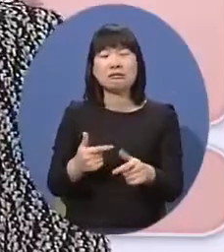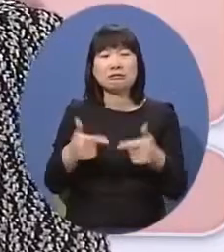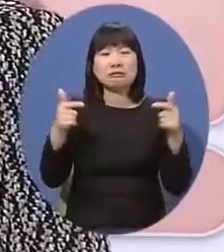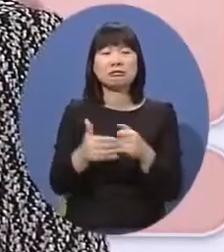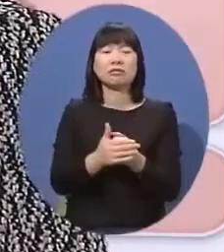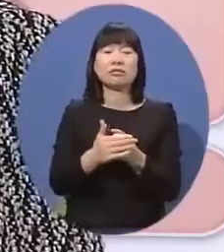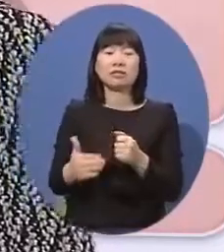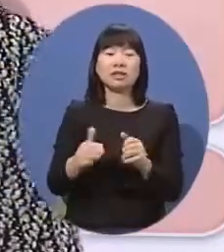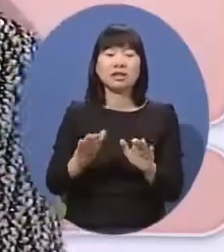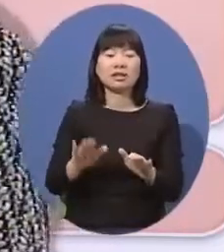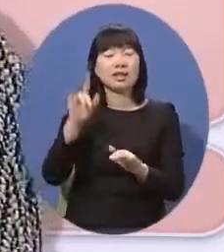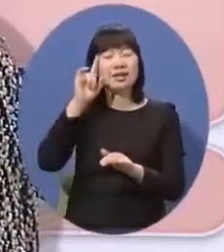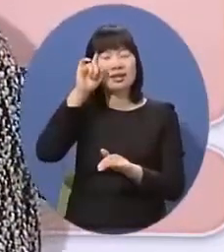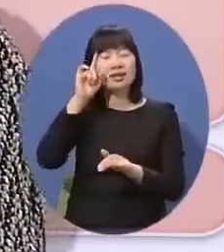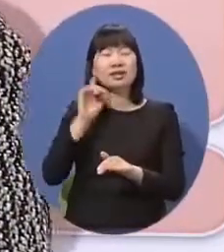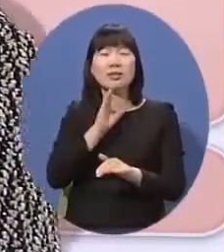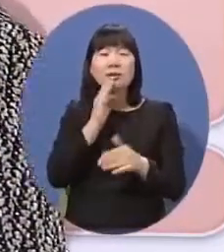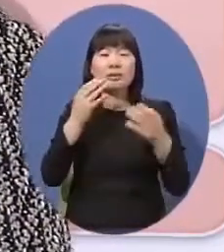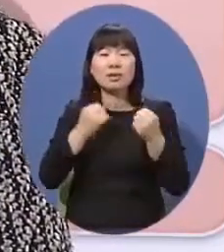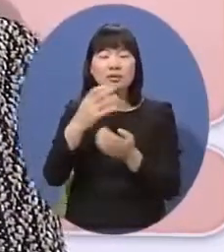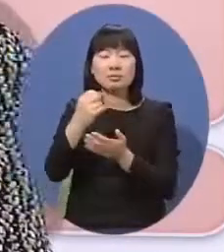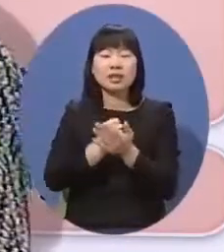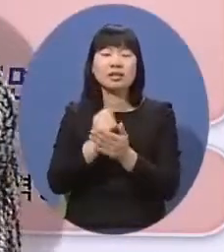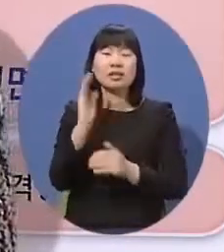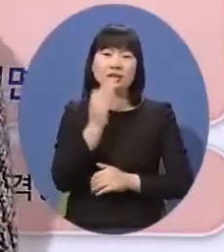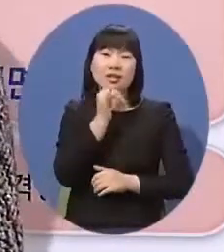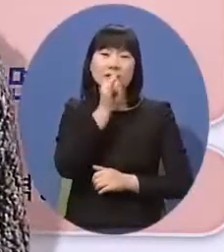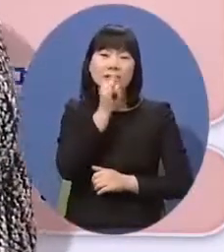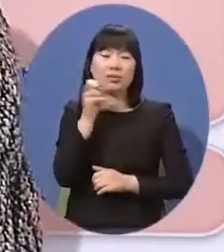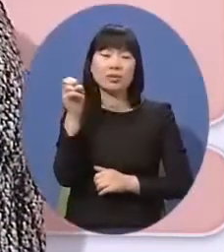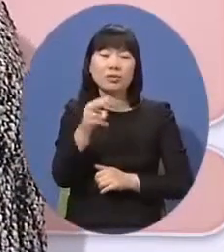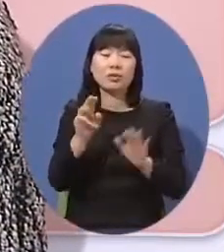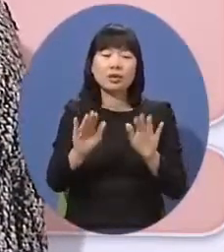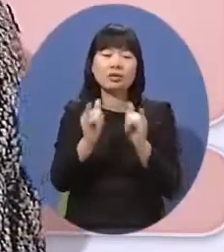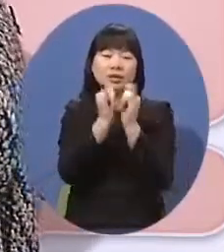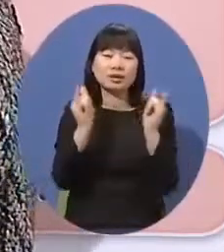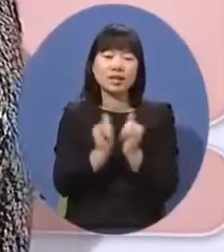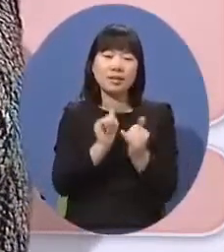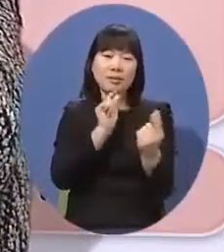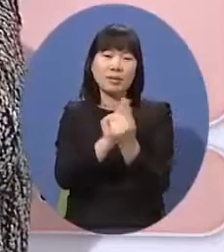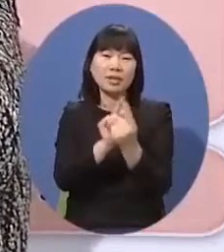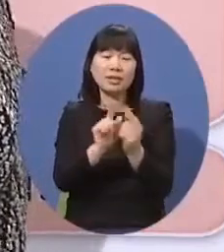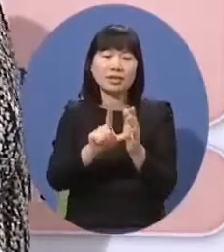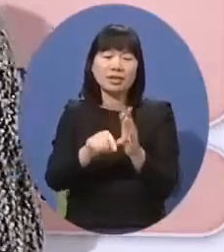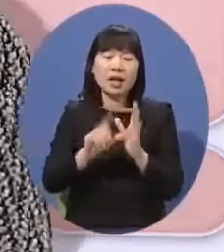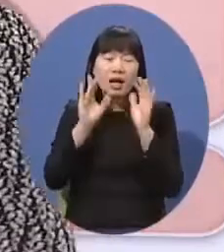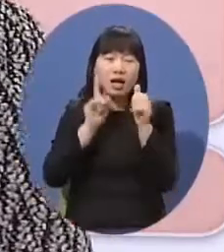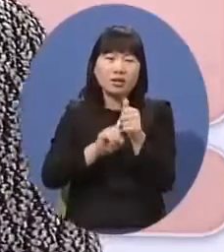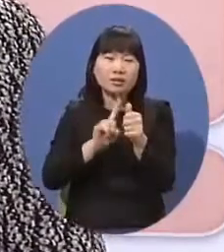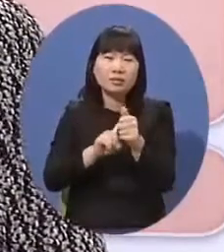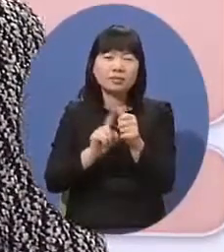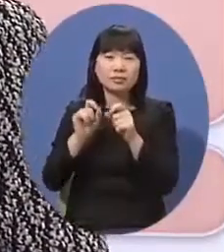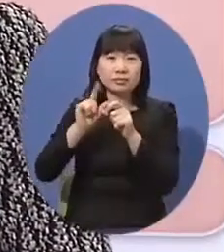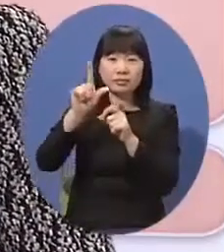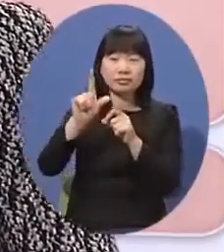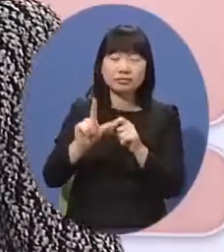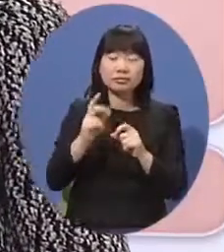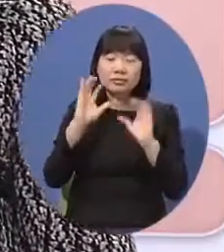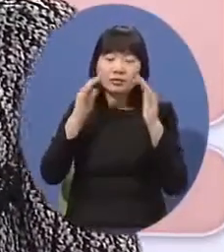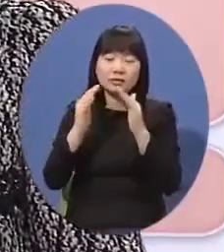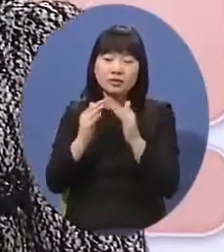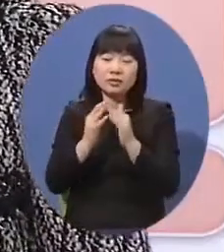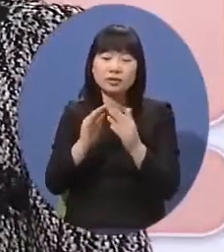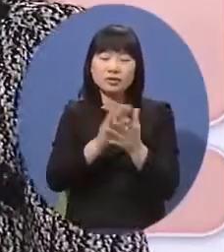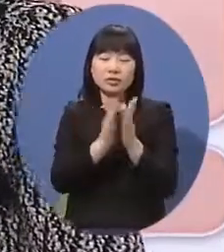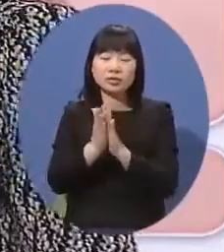많아지면서 이제 아이들이 이제 스트레스를 정말 많이 받게 되는 거고, 또 현대사회에서는 이 시기에 아이들은 대부분